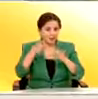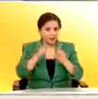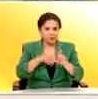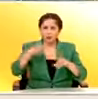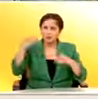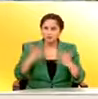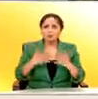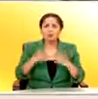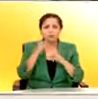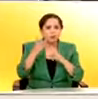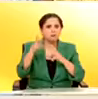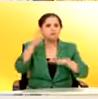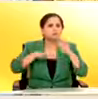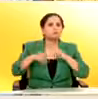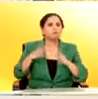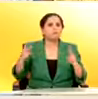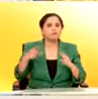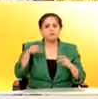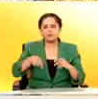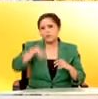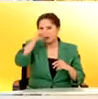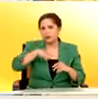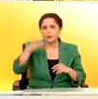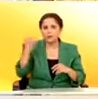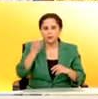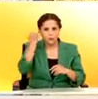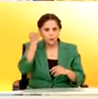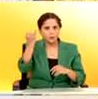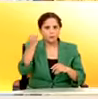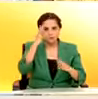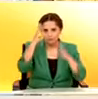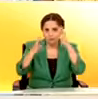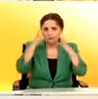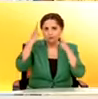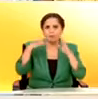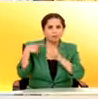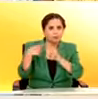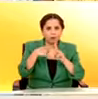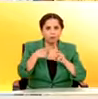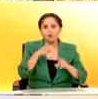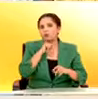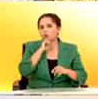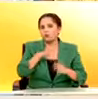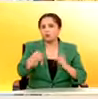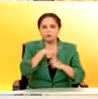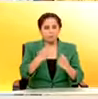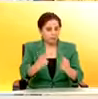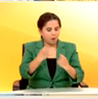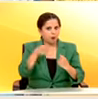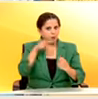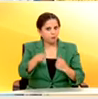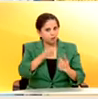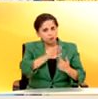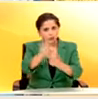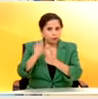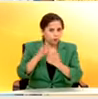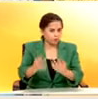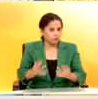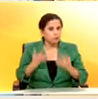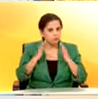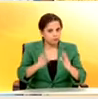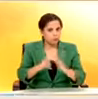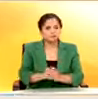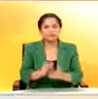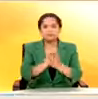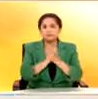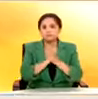उड़ान दी है। ये भारत की नई सोच, इनोवेशन और यूथ पावर का प्रतिबिंब बना है।